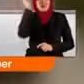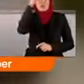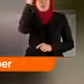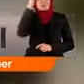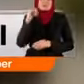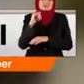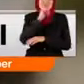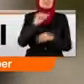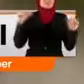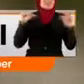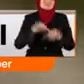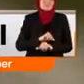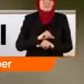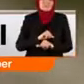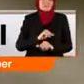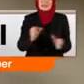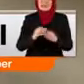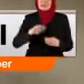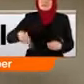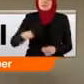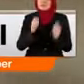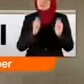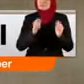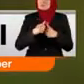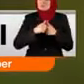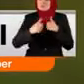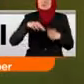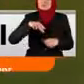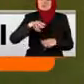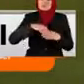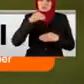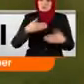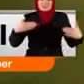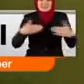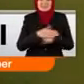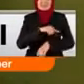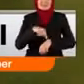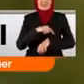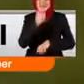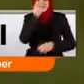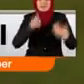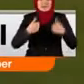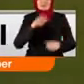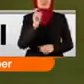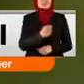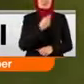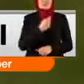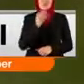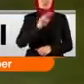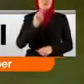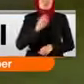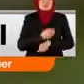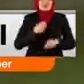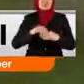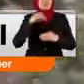ekipler zorlu ve uzun bir yürüyüşün ardından Gece saatlerinde yaralılara ulaştı Dağcılar 33 saatin ardından